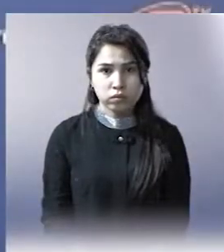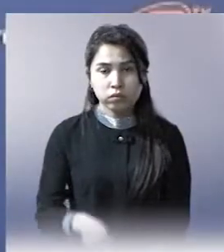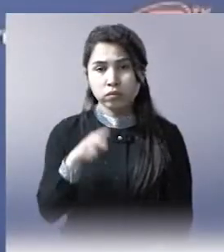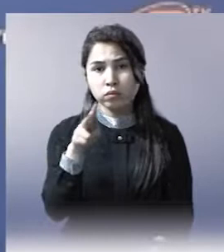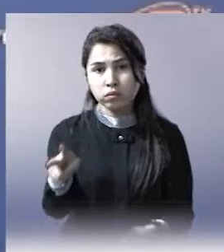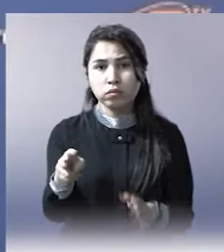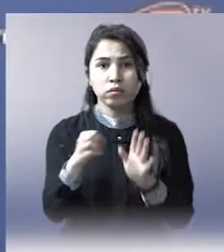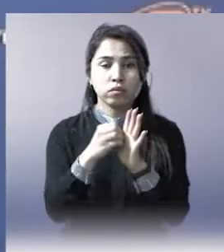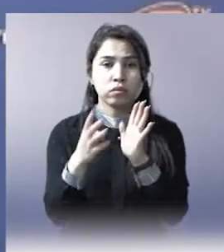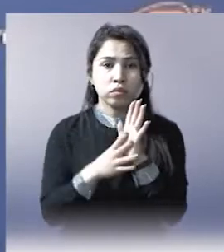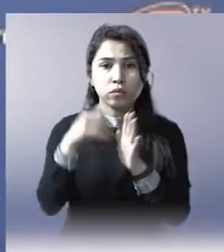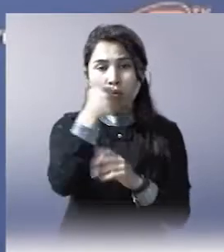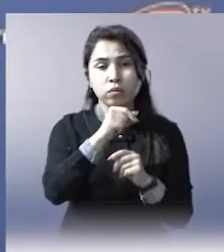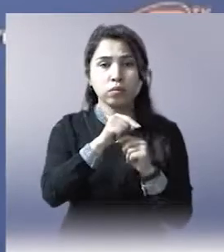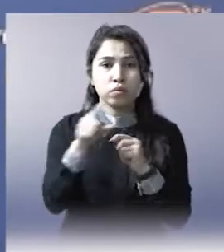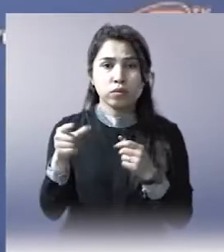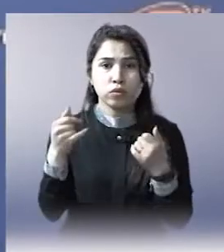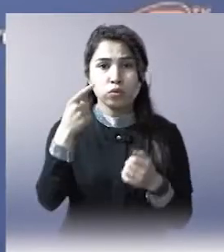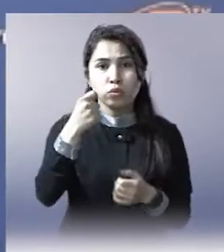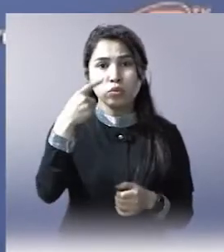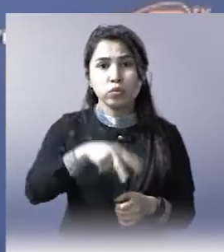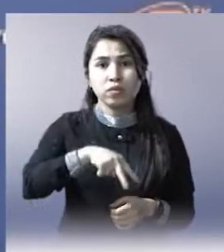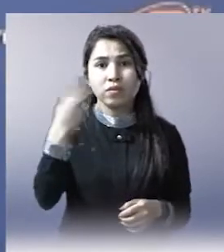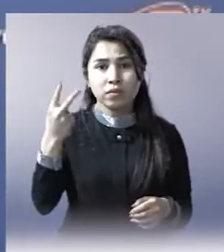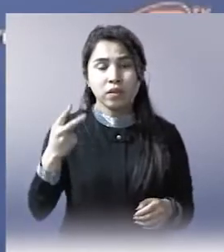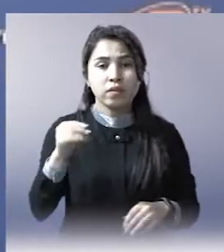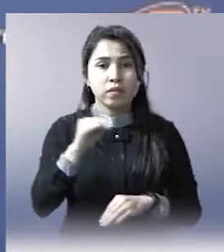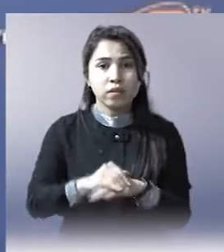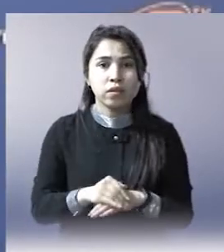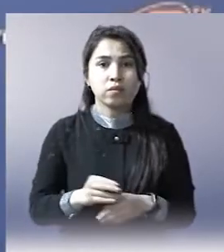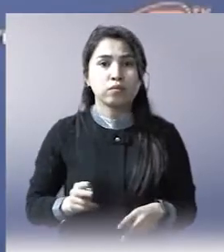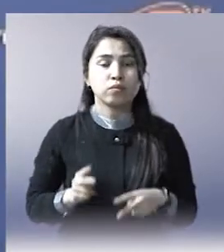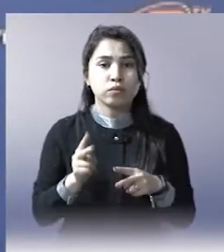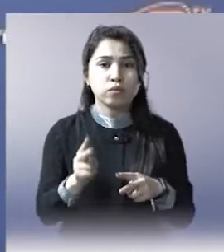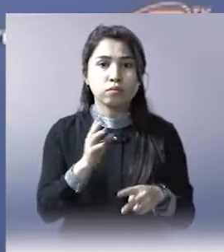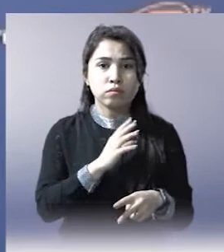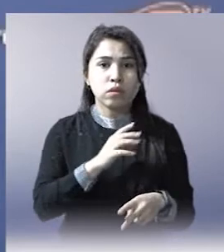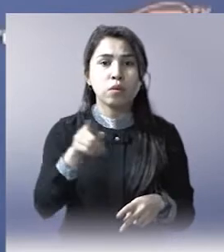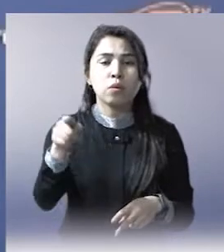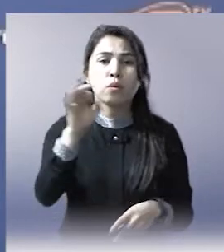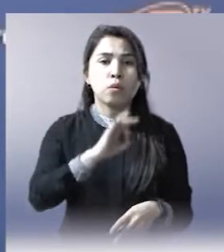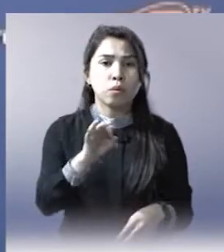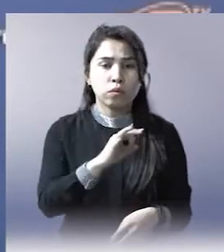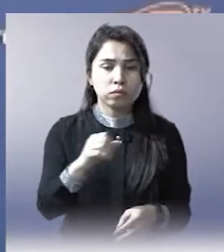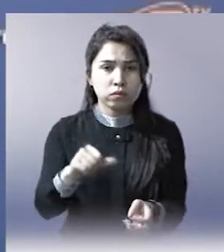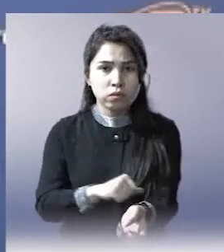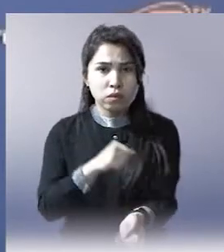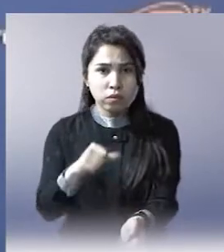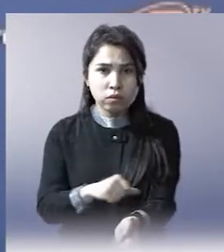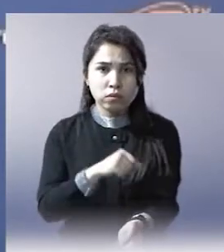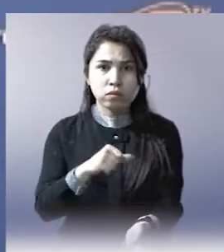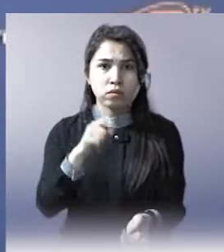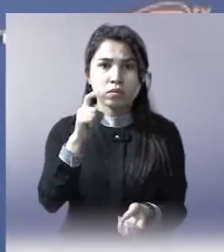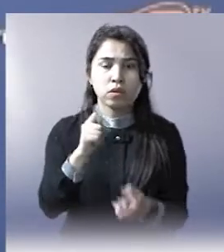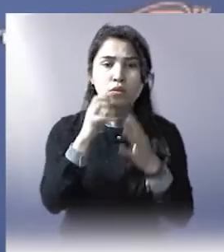2019 жылдың басынан бастап бүгінгі күнге 123 қылмыс анықталып тіркелген. Оның ішінде жаңа есірткі затын аса